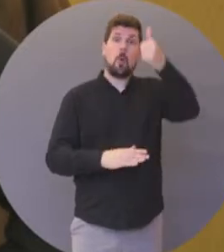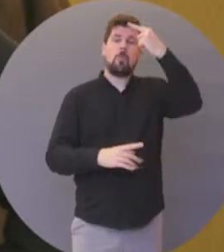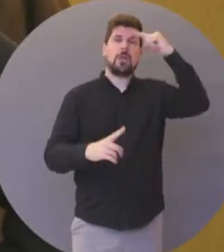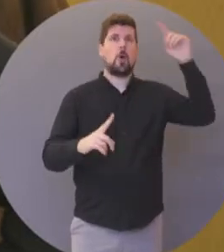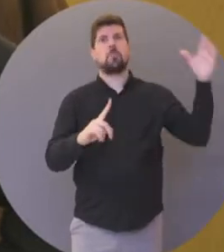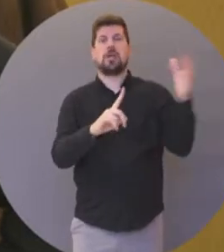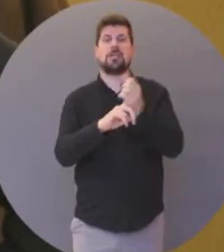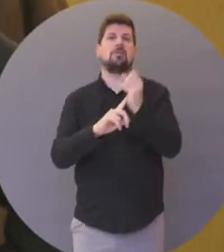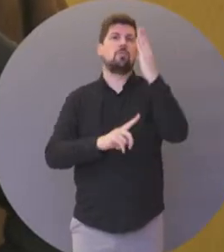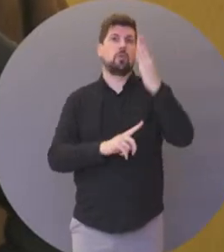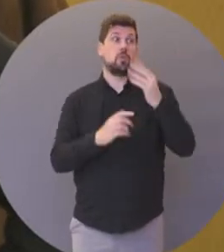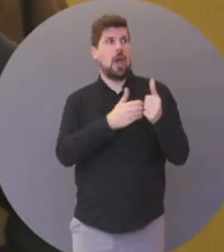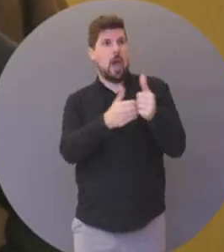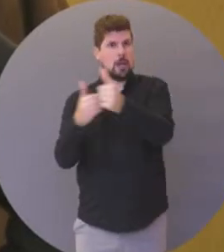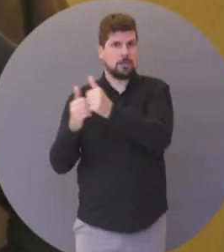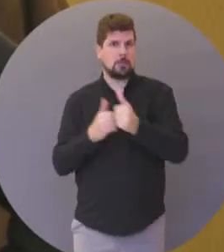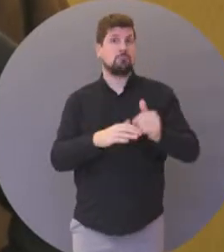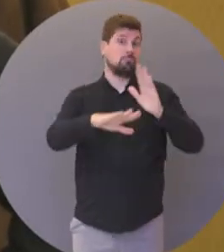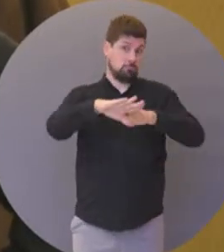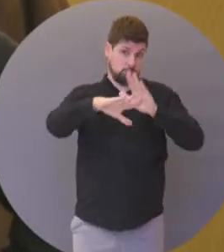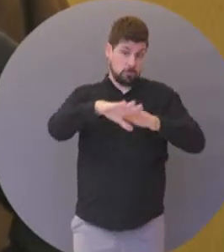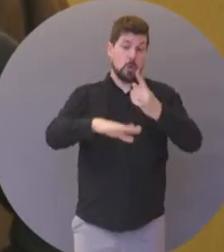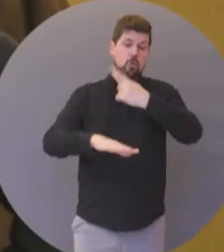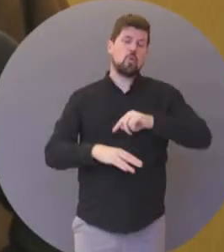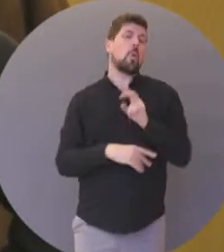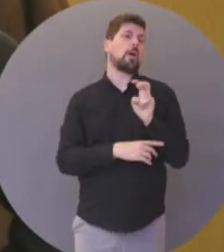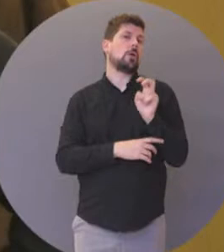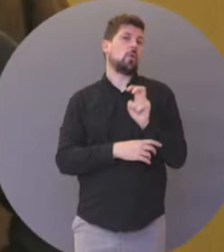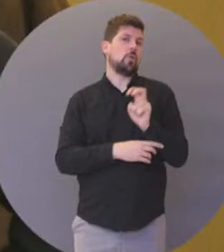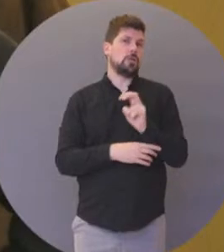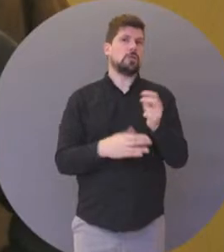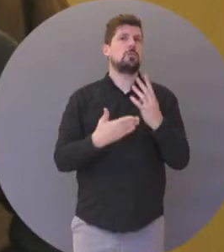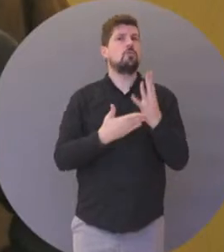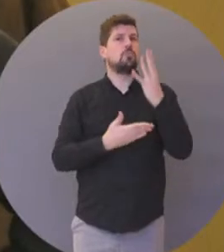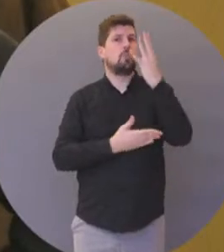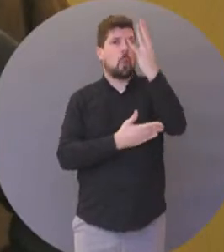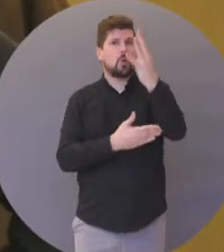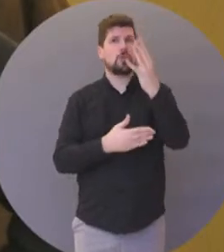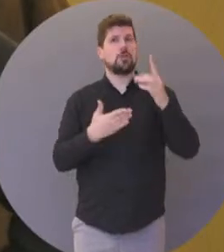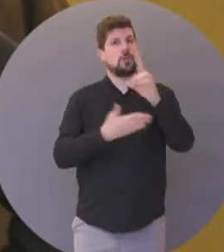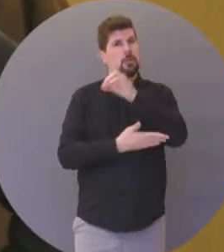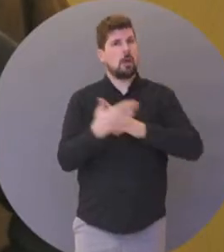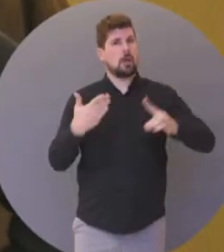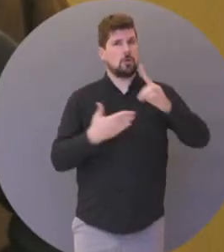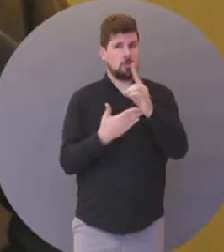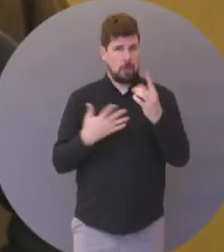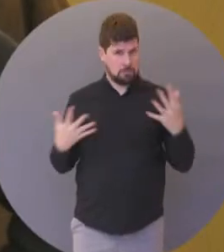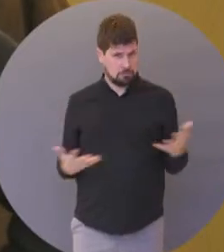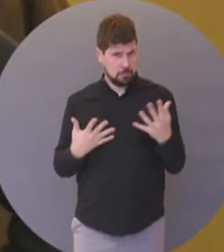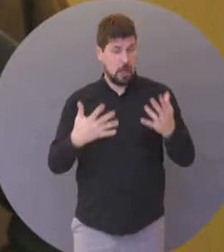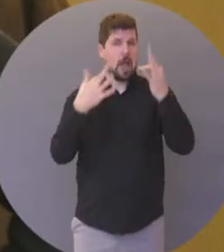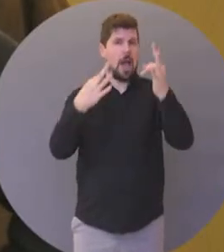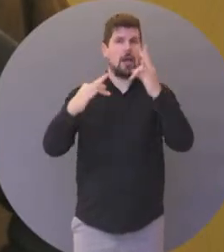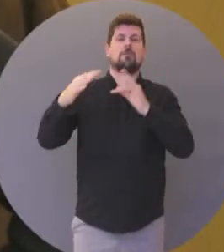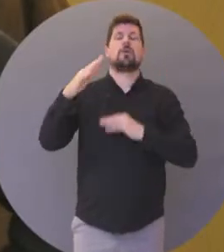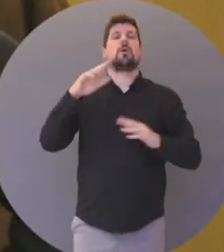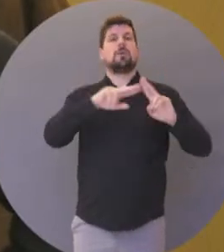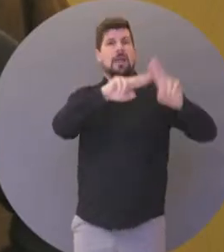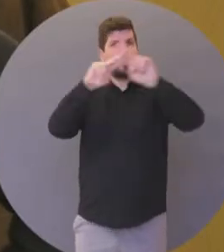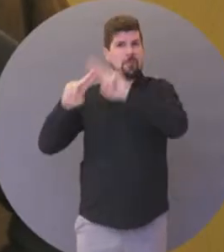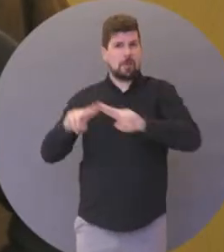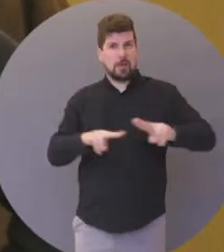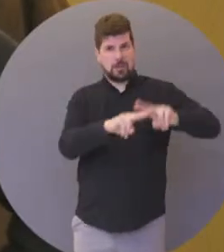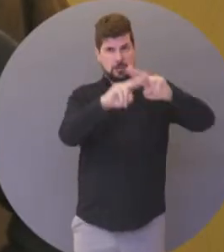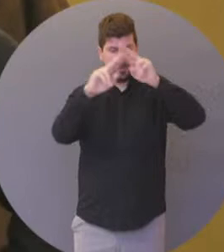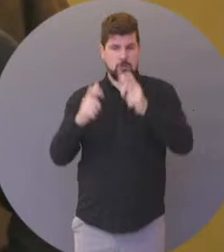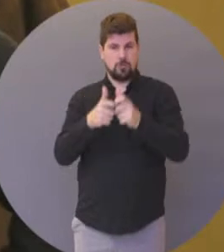je tiens à le signaler ici les écoles que nous sommes on soutenu le projet départemental qui vise à mettre en place un vaste plan de rénovation thermique de nos bâtiments